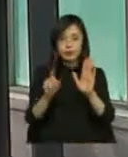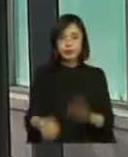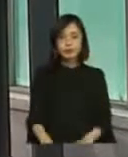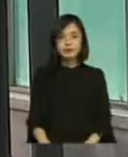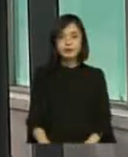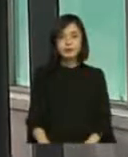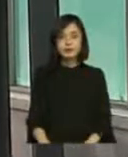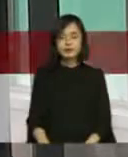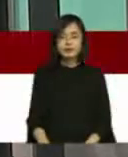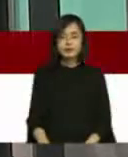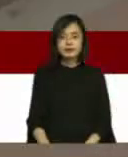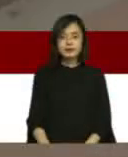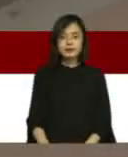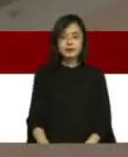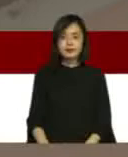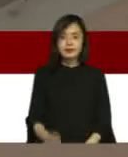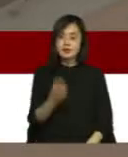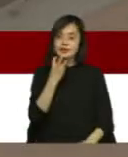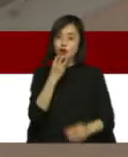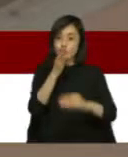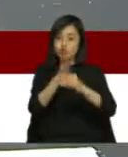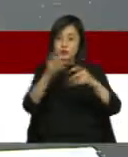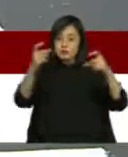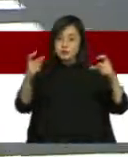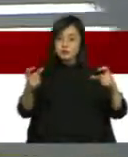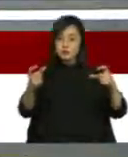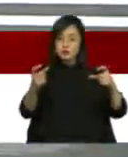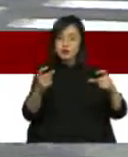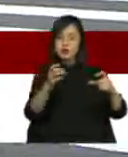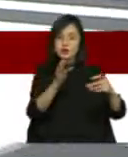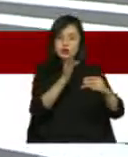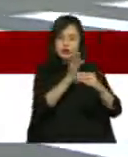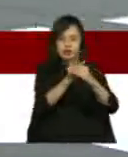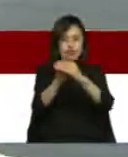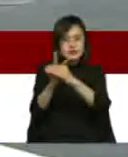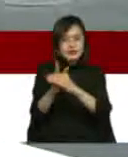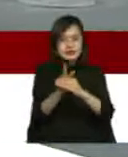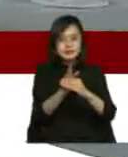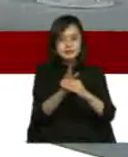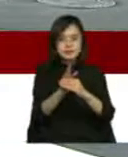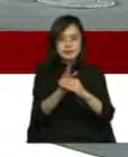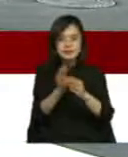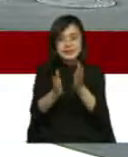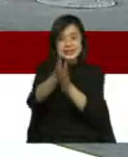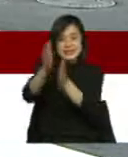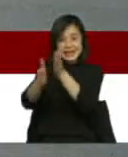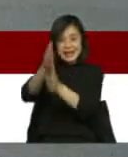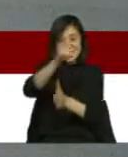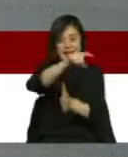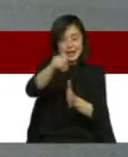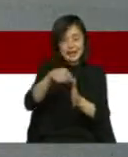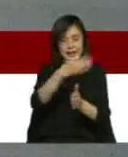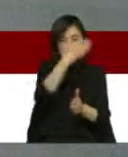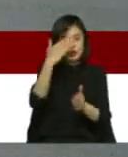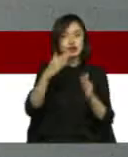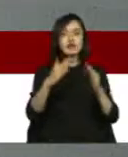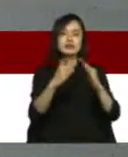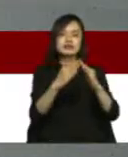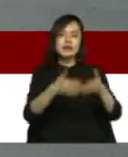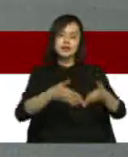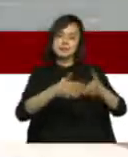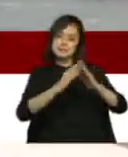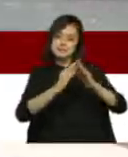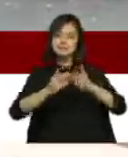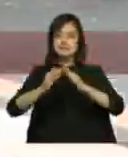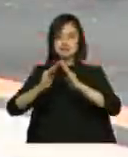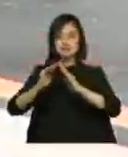겁니다. 현행 조례상 역세권 범위가 지하철역 승강장 경계로부터 250m 이내로 명시돼 있는데 이를